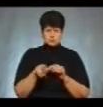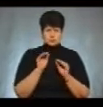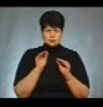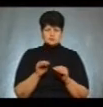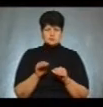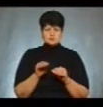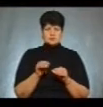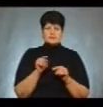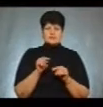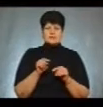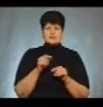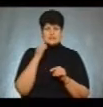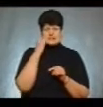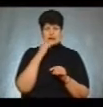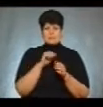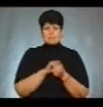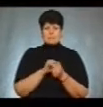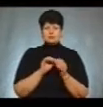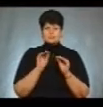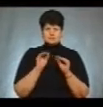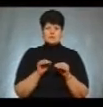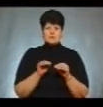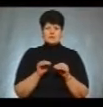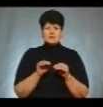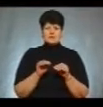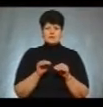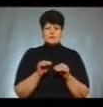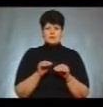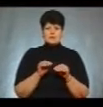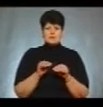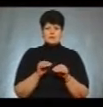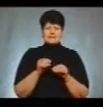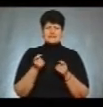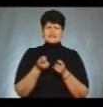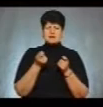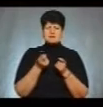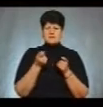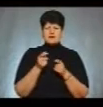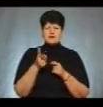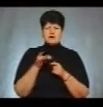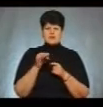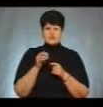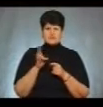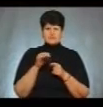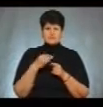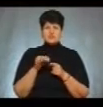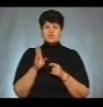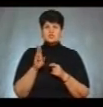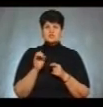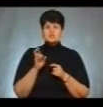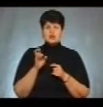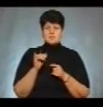засипано дорогу, так, старий матеріал, і розклинено дрібним гранітним щебнем. На що люди погоджувалися і розуміли, що воно